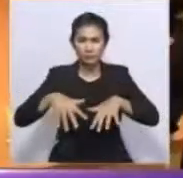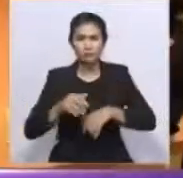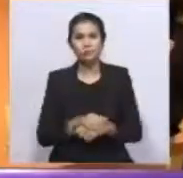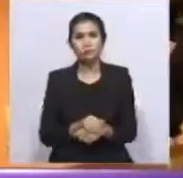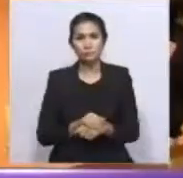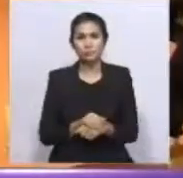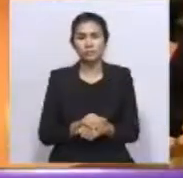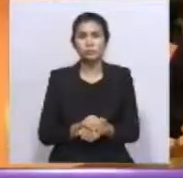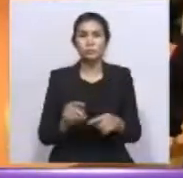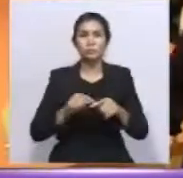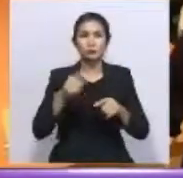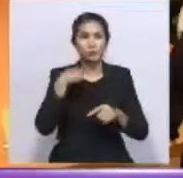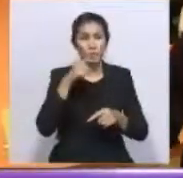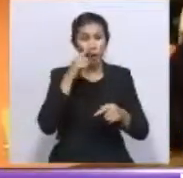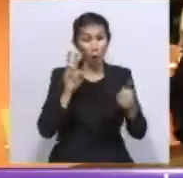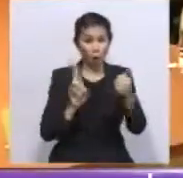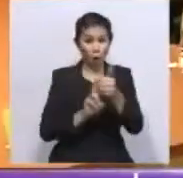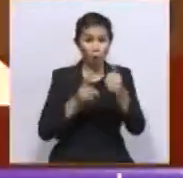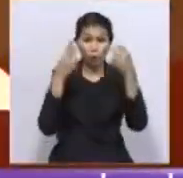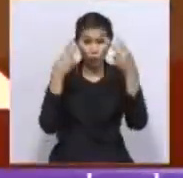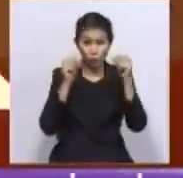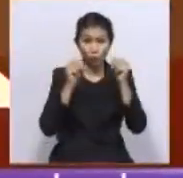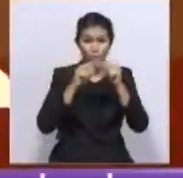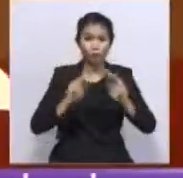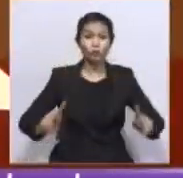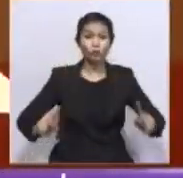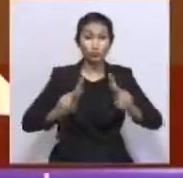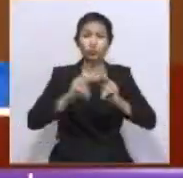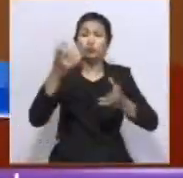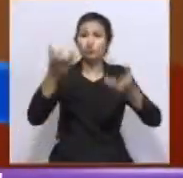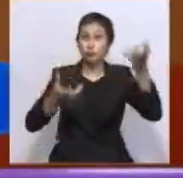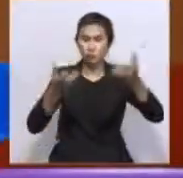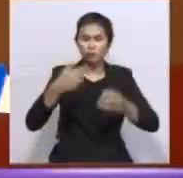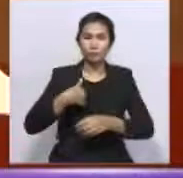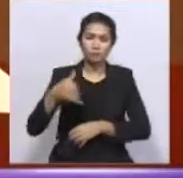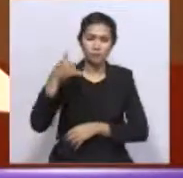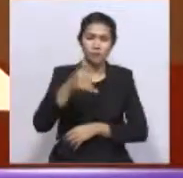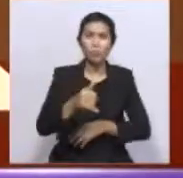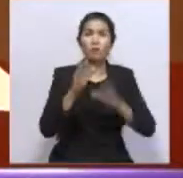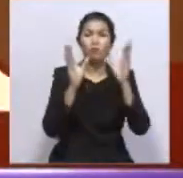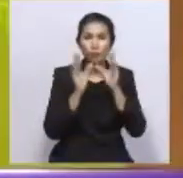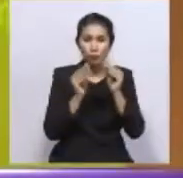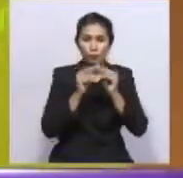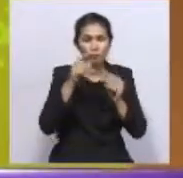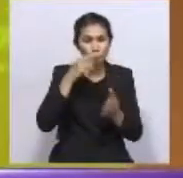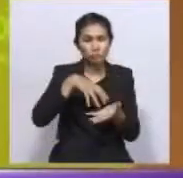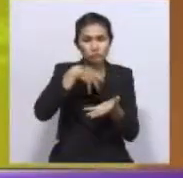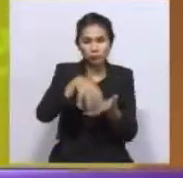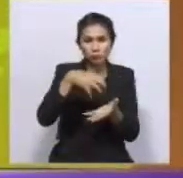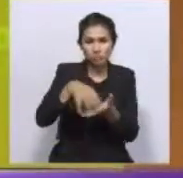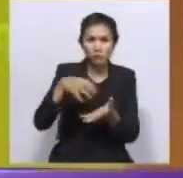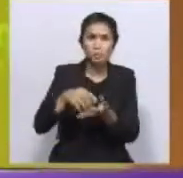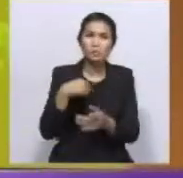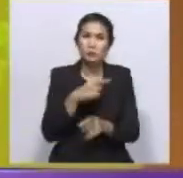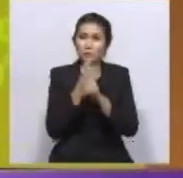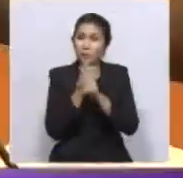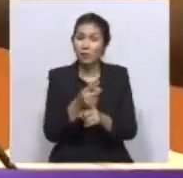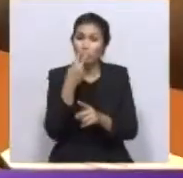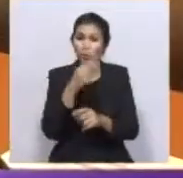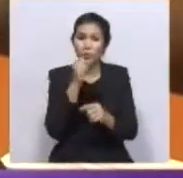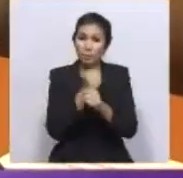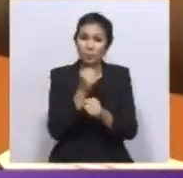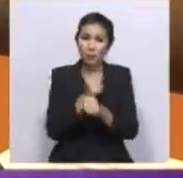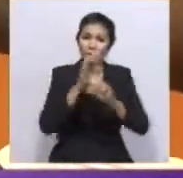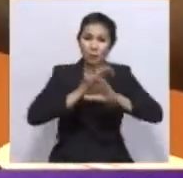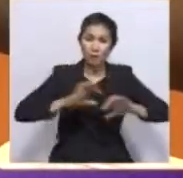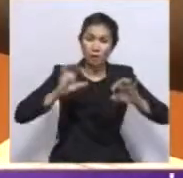พลอากาศเอกประจินจันทร์ทองรองนายกรัฐมนตรีและรัฐมนตรีว่าการกระทรวงยุติธรรมลงพื้นที่ประชุมมอบนโยบายในการกำกับและติดตามการปฏิบัติราชการ